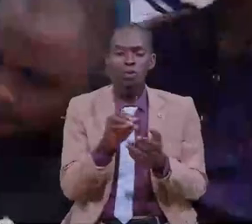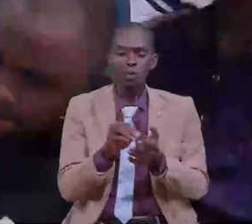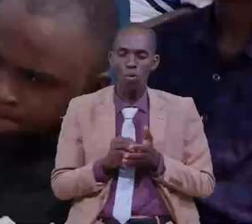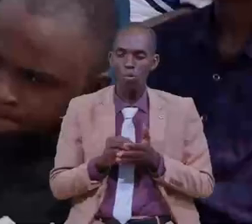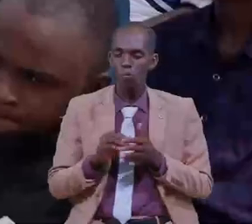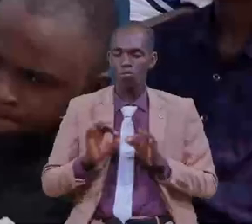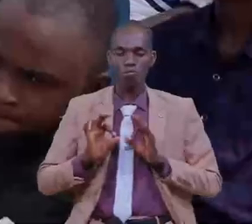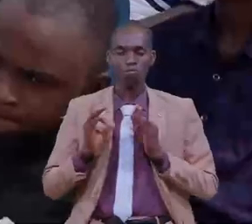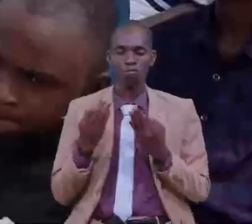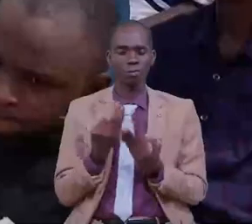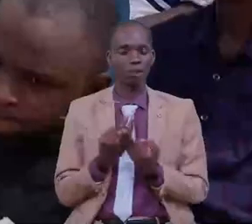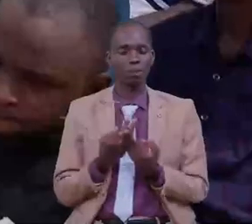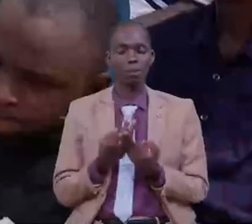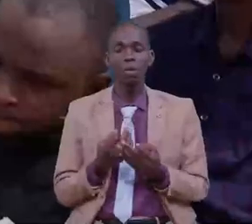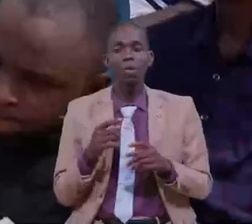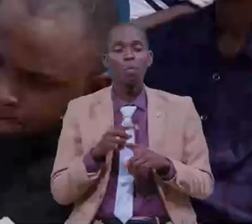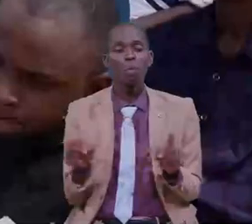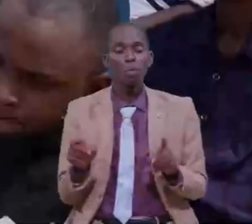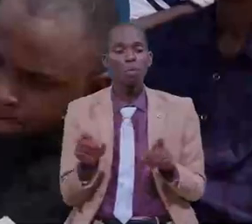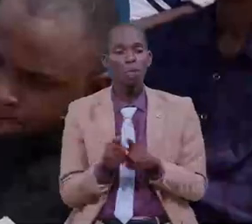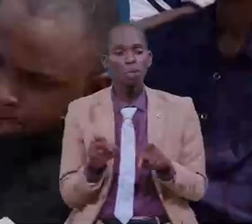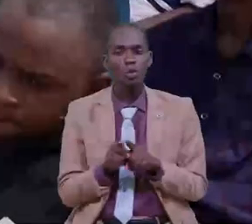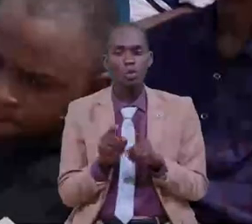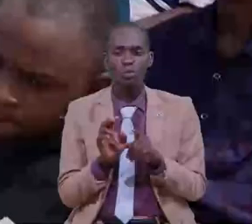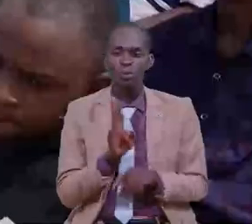mais sa famille nucléaire, mais utile.